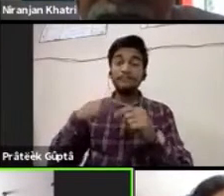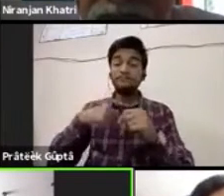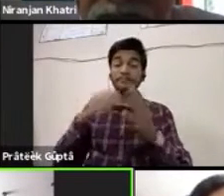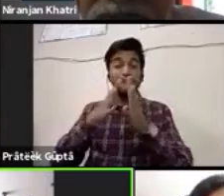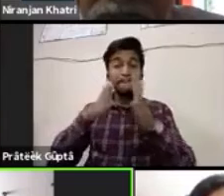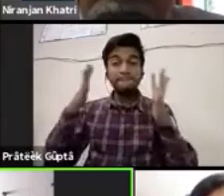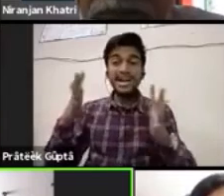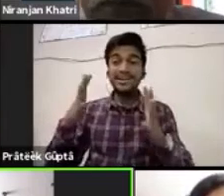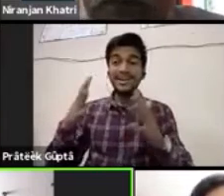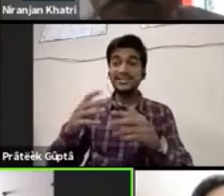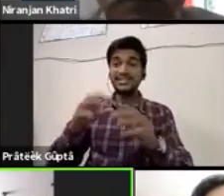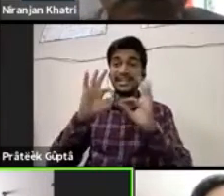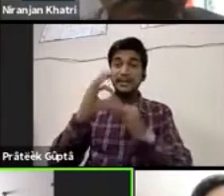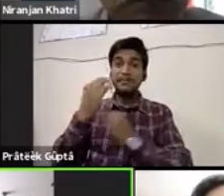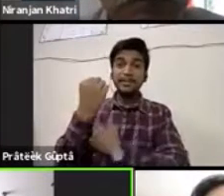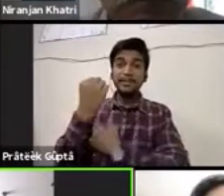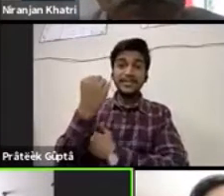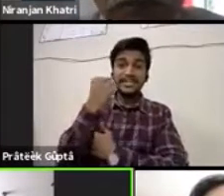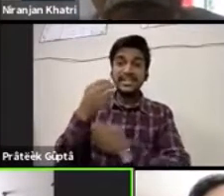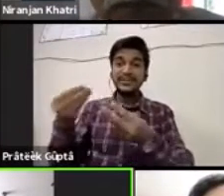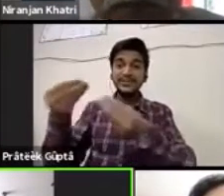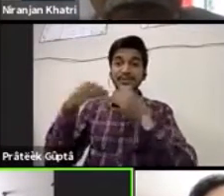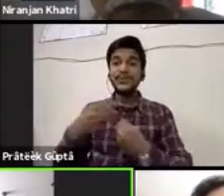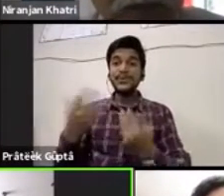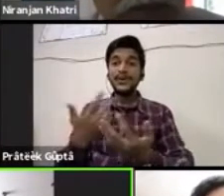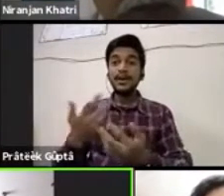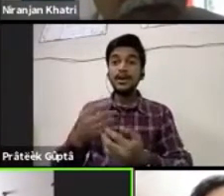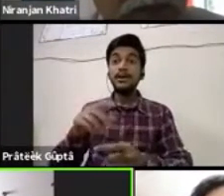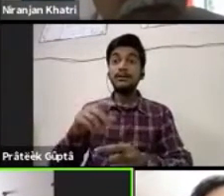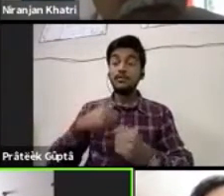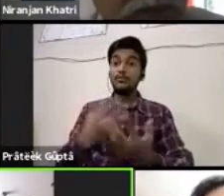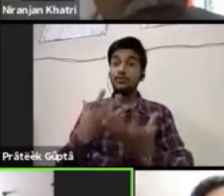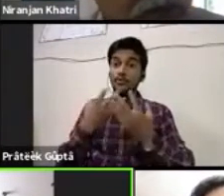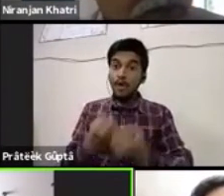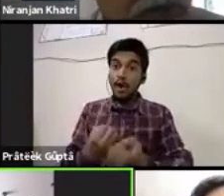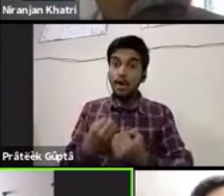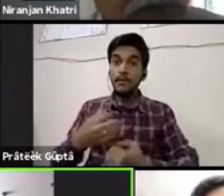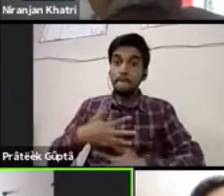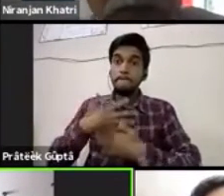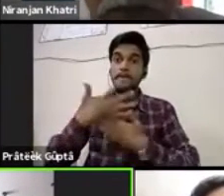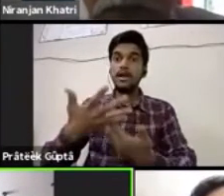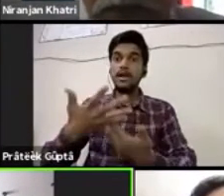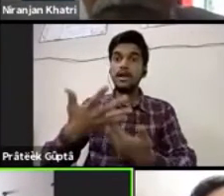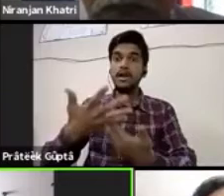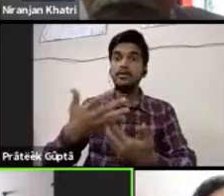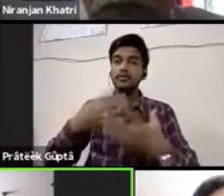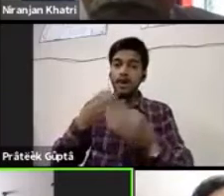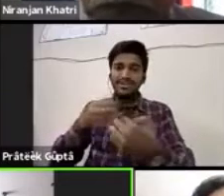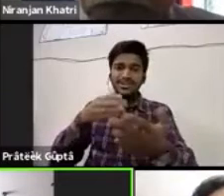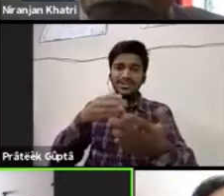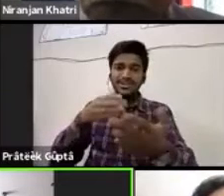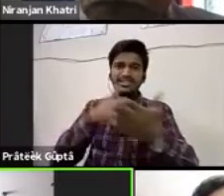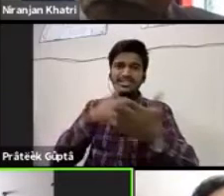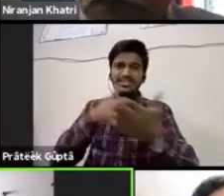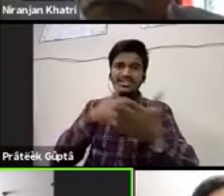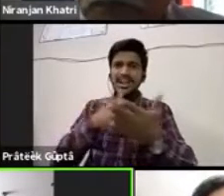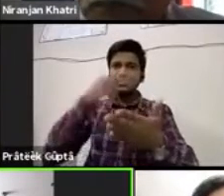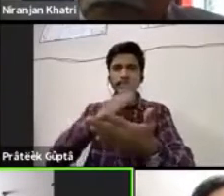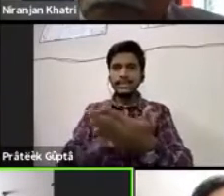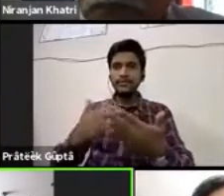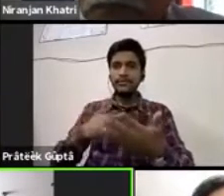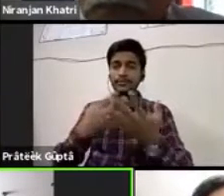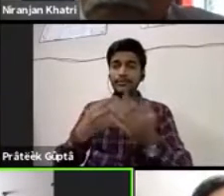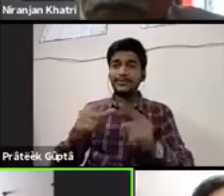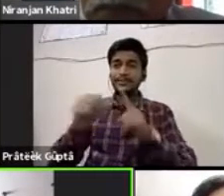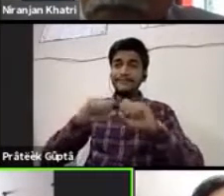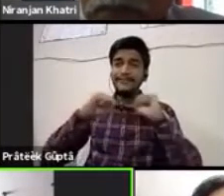दिव्य शक्ति जो है वो बाहर लाने के लिए हमें चैलेंजेस देते हैं। और जो लोग